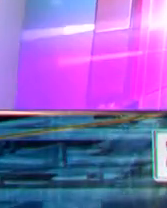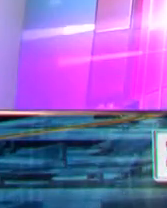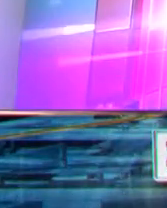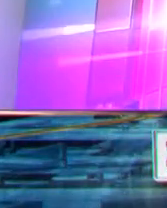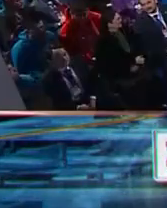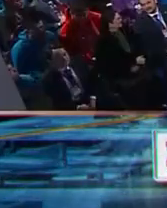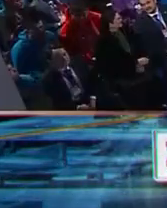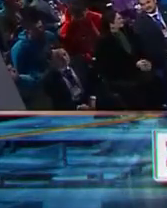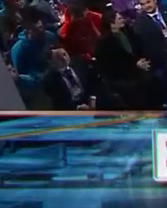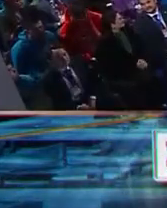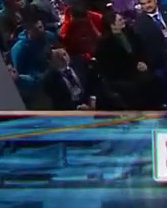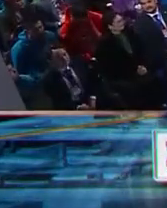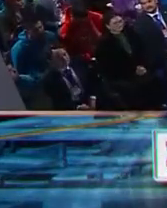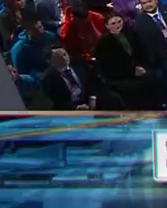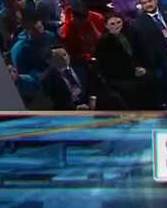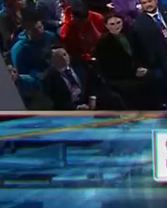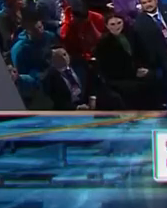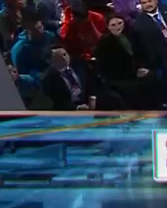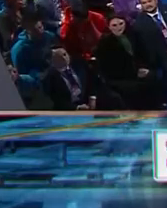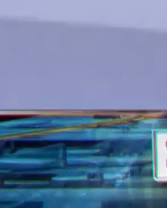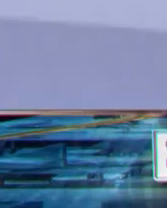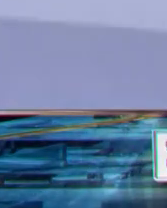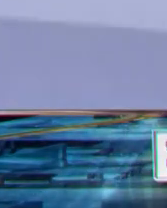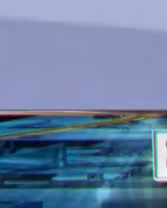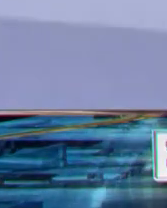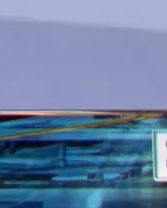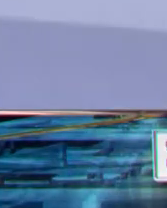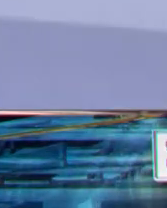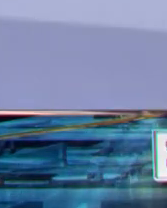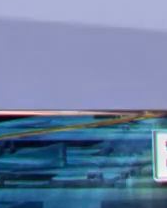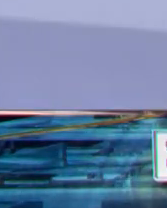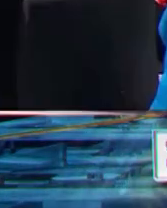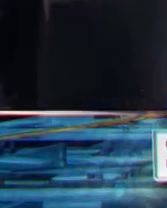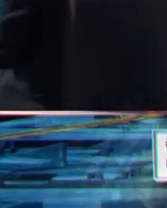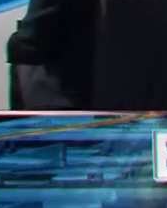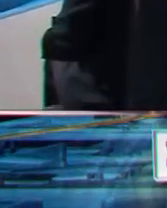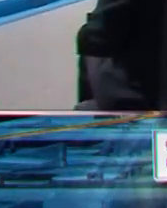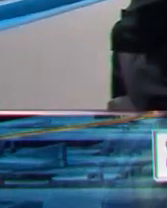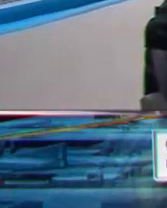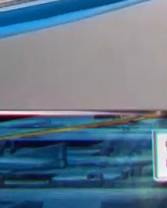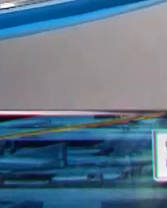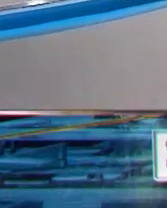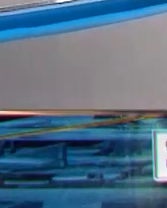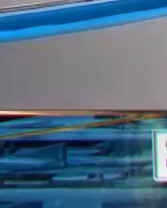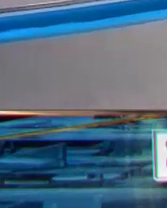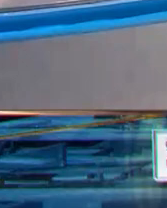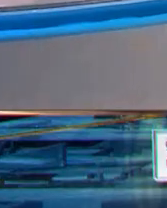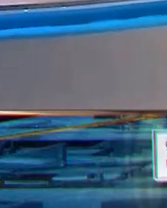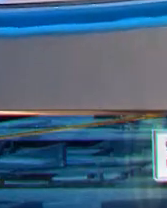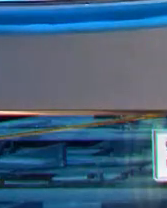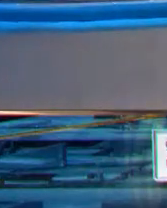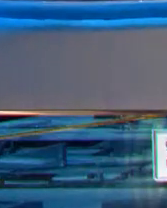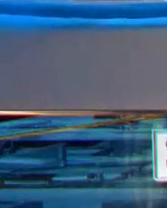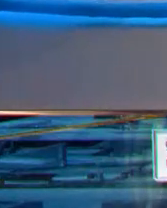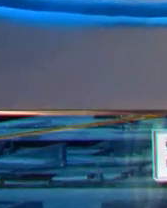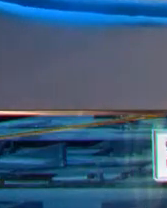Еріктілерге ерекше құрмет. Енді еңбегімен ерекшеленген еріктілер мемлекеттік наградаларға ұсынылады. Ал волонтерлік жұмыс еңбек